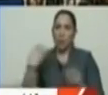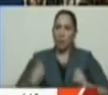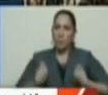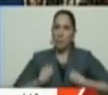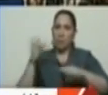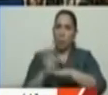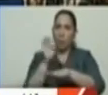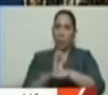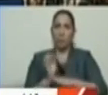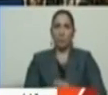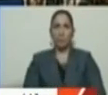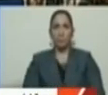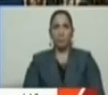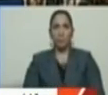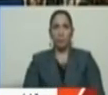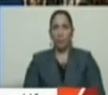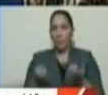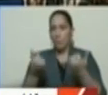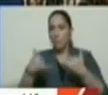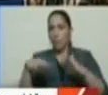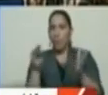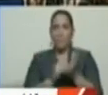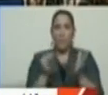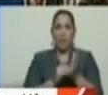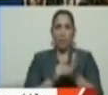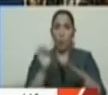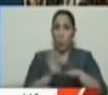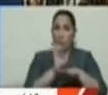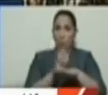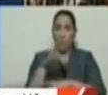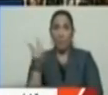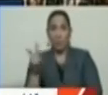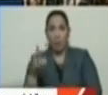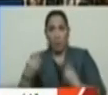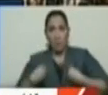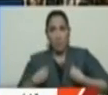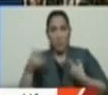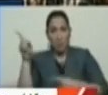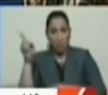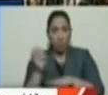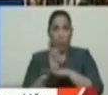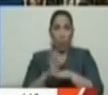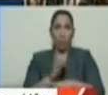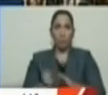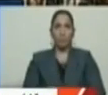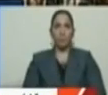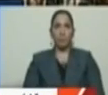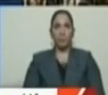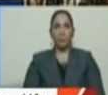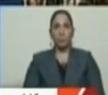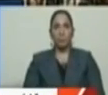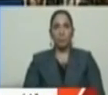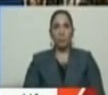انقلاب، هو ما حدث في الدستور الفنزويلي، وأثبتت حكومة مادورو أنها لا تستطيع قيادة